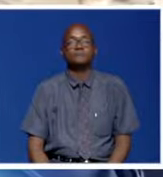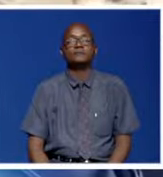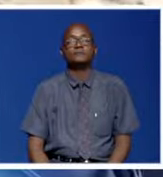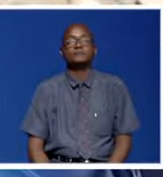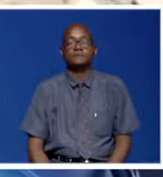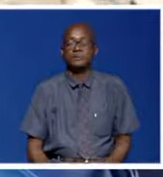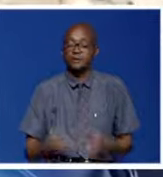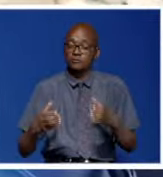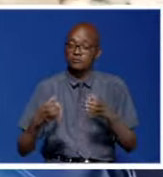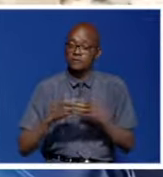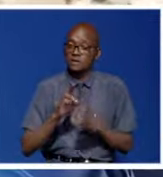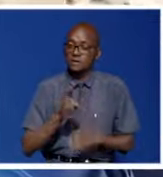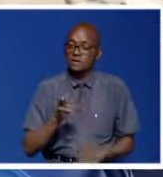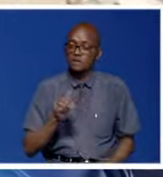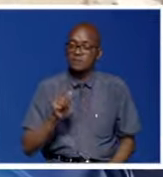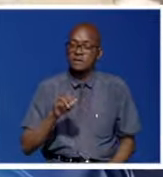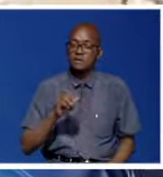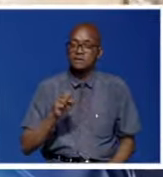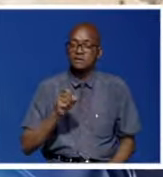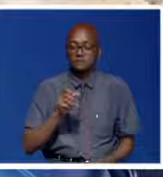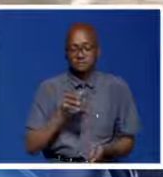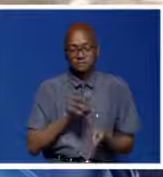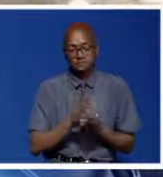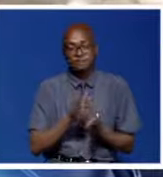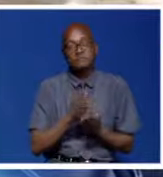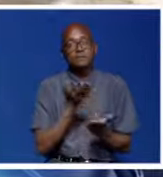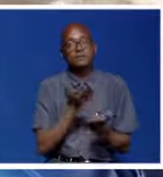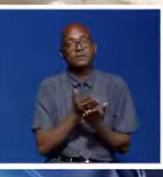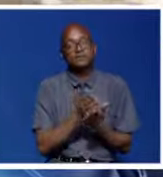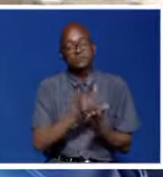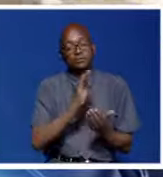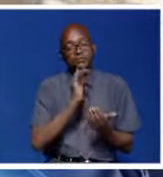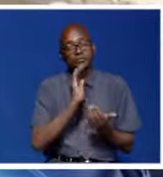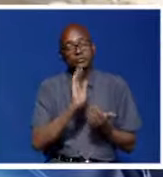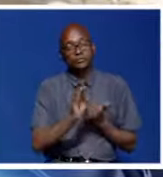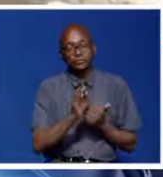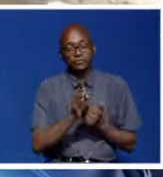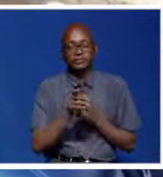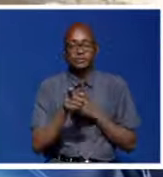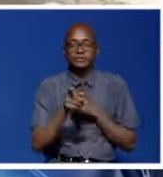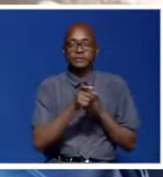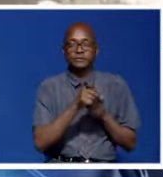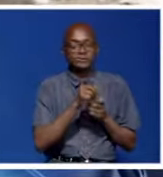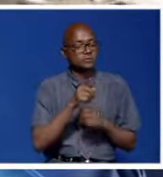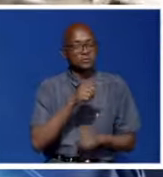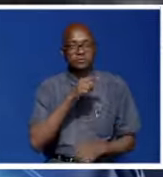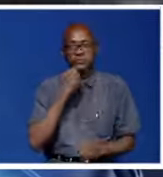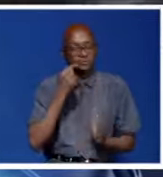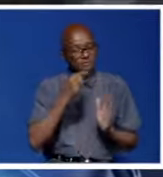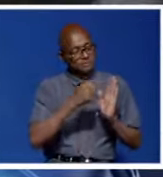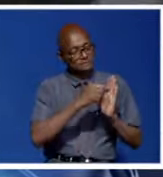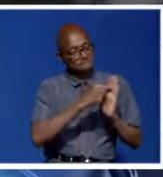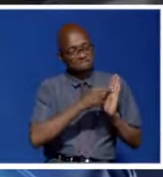Na kundi la Hamas labainisha pendekezo la Israeli kusitisha mapigano halijakidhi vigezo.